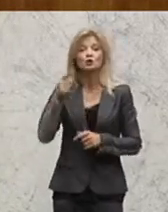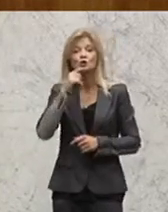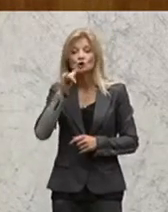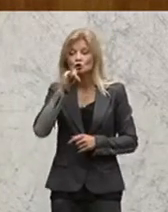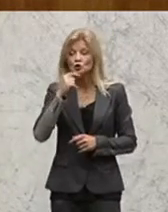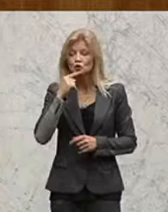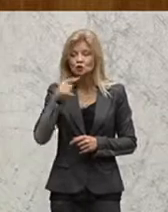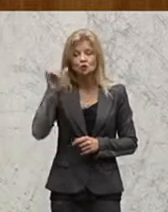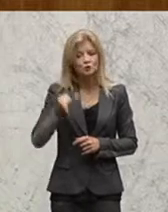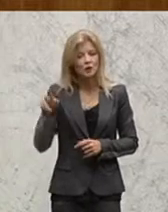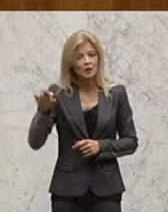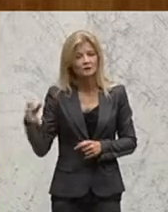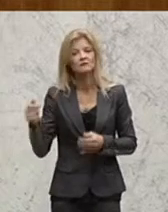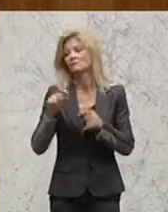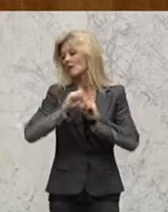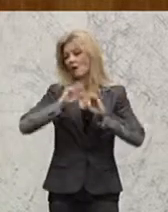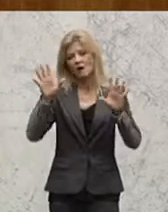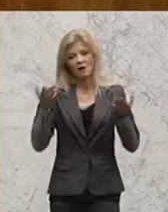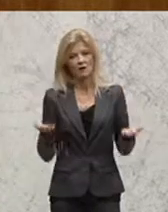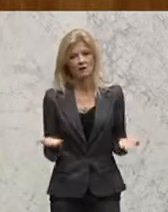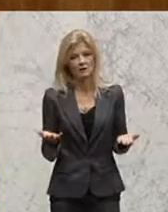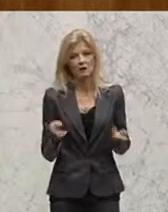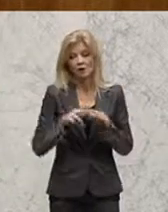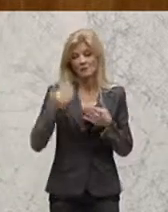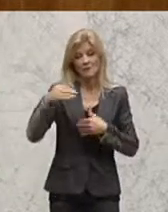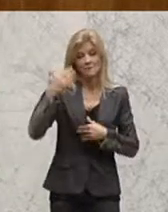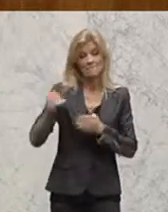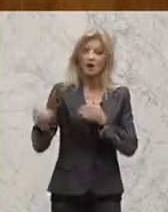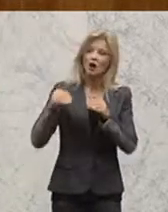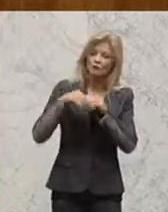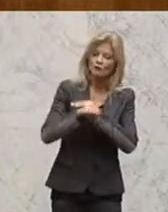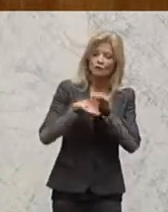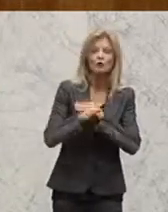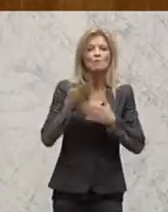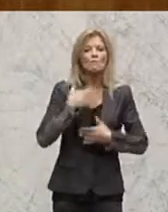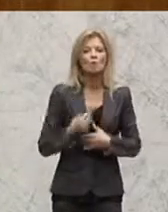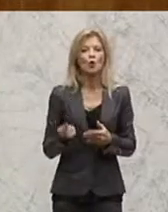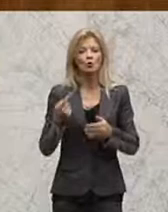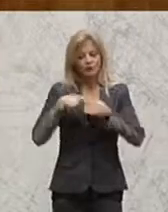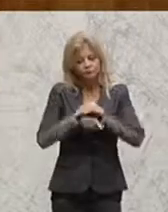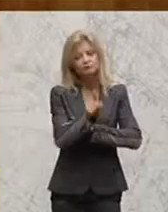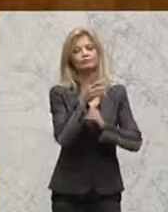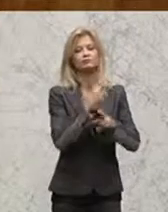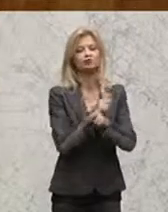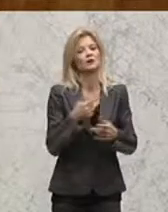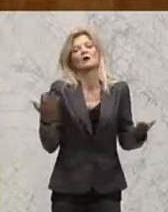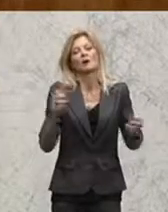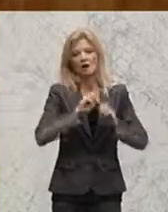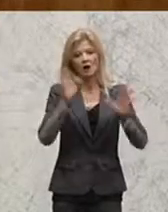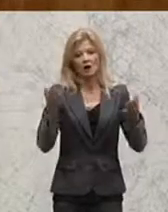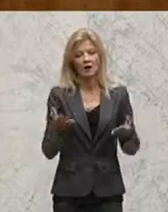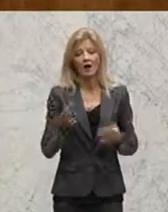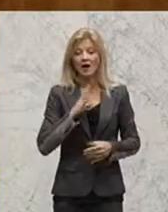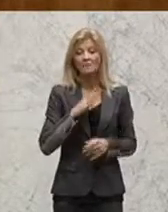gestellt. Und dass Flüchtlinge vermehrt zu uns versuchen, nach Österreich zu kommen, na, das ist keine Frage. Dass aber gleichzeitig auch in den letzten Wochen